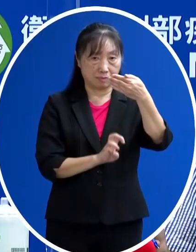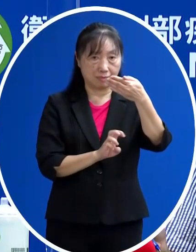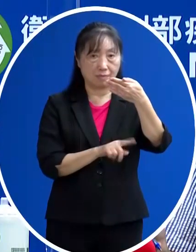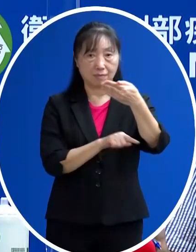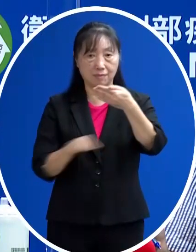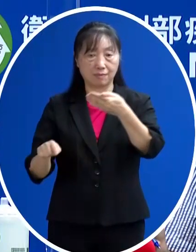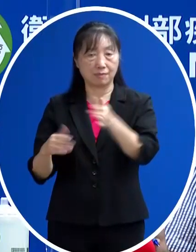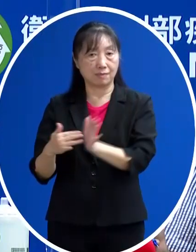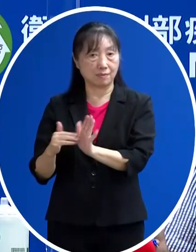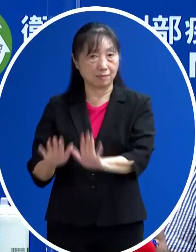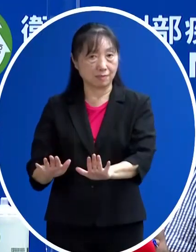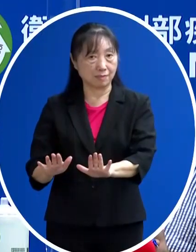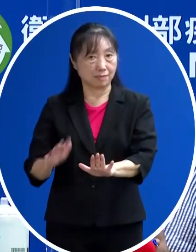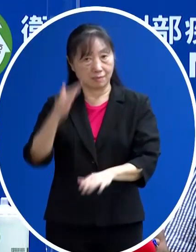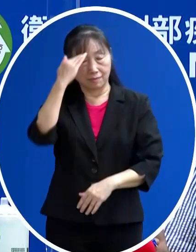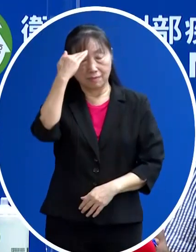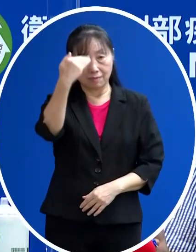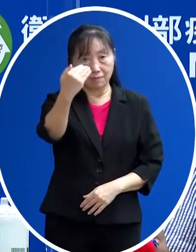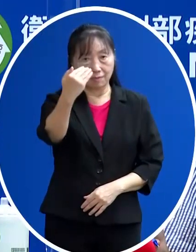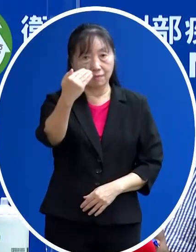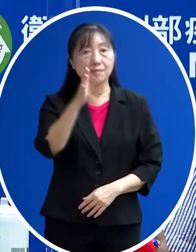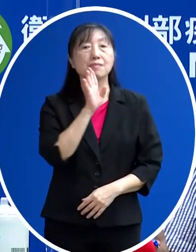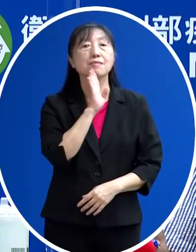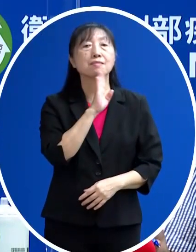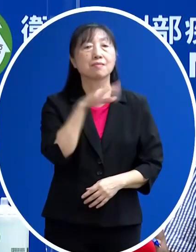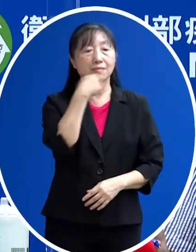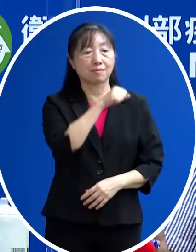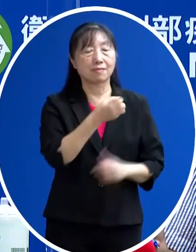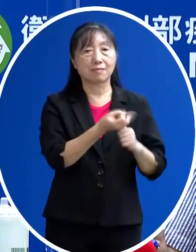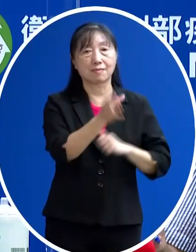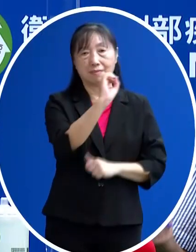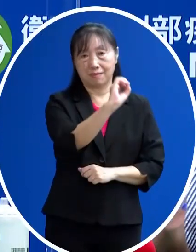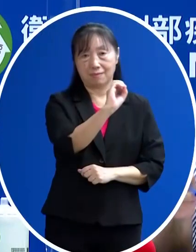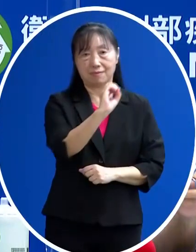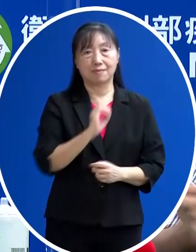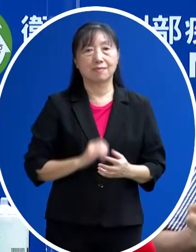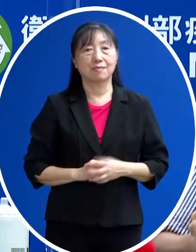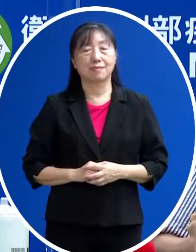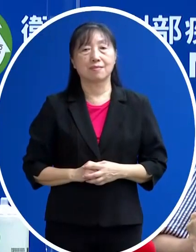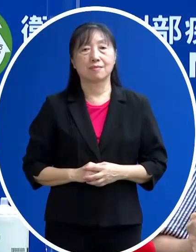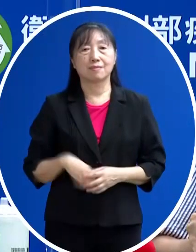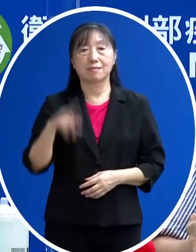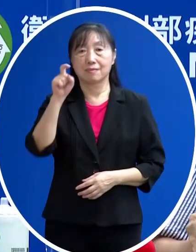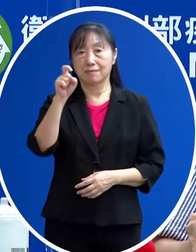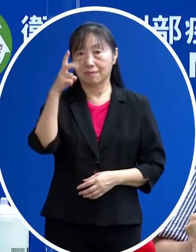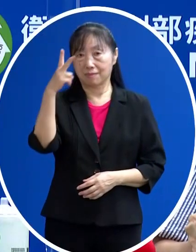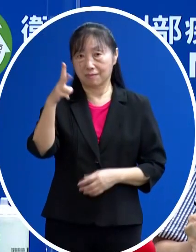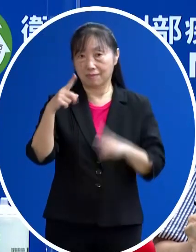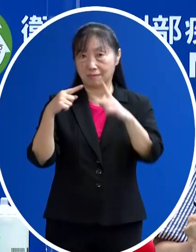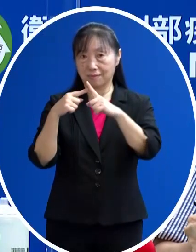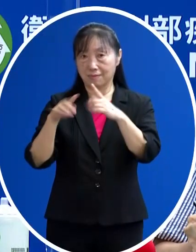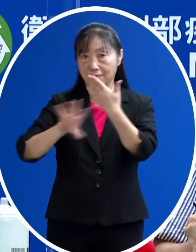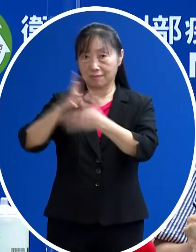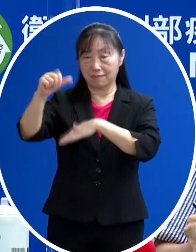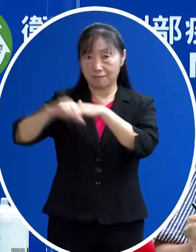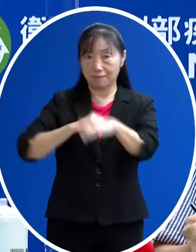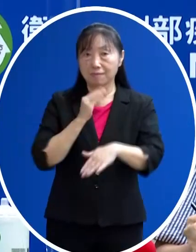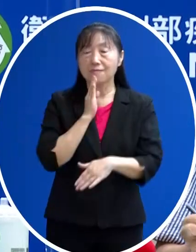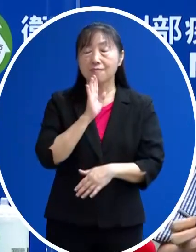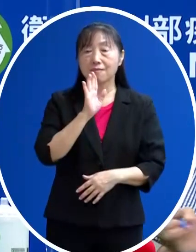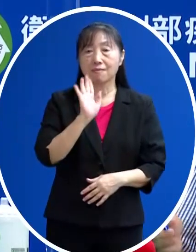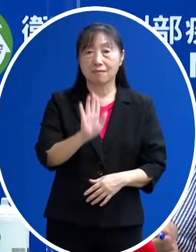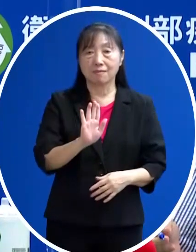一直到现在有9天是零本土。12个境外移入的部分是涵